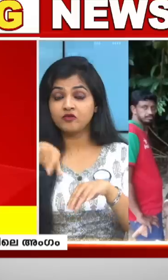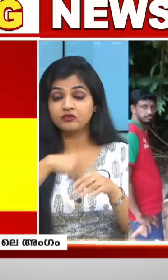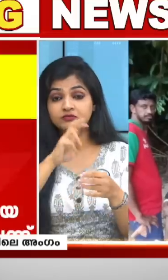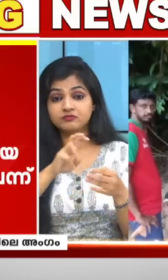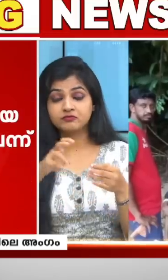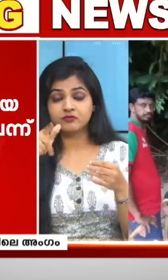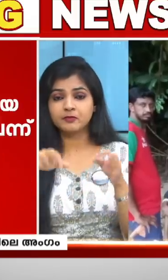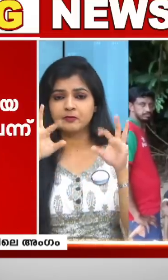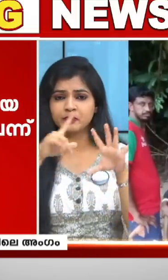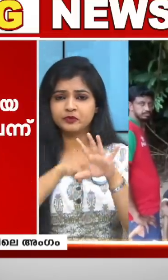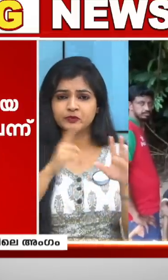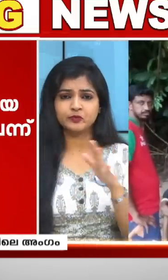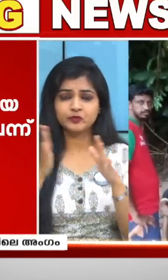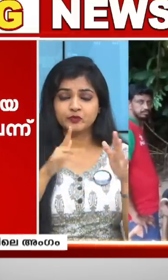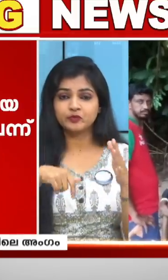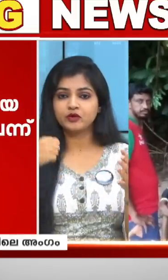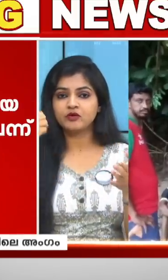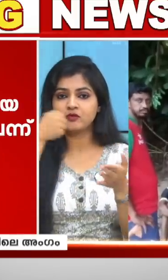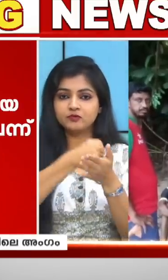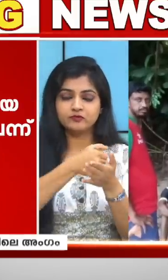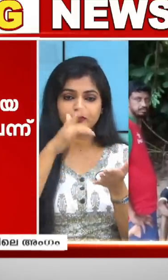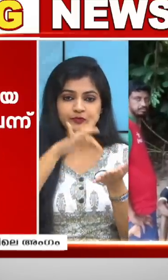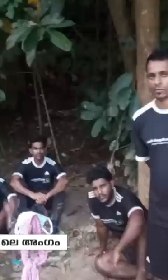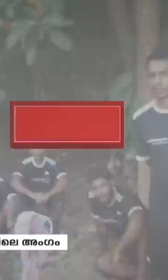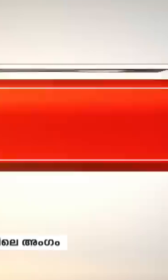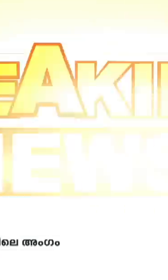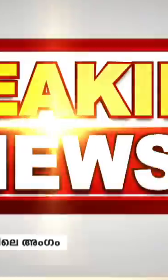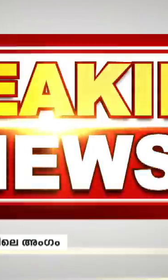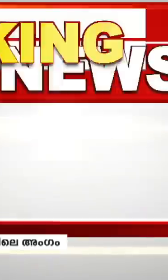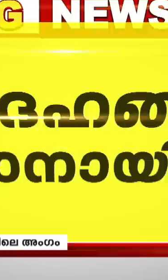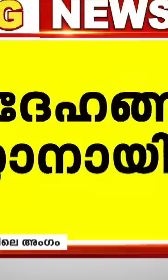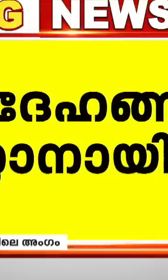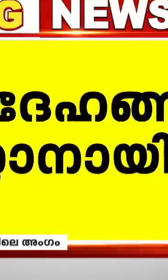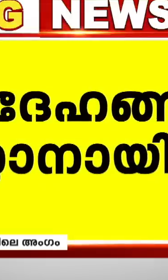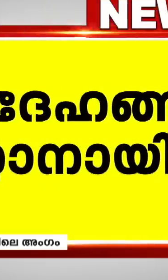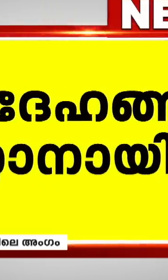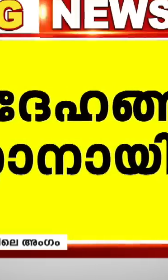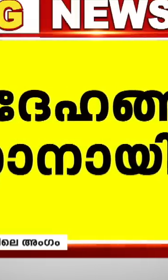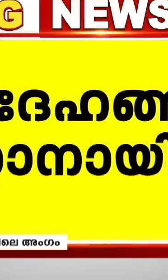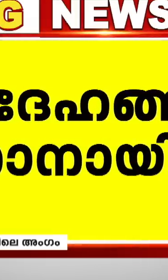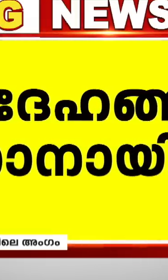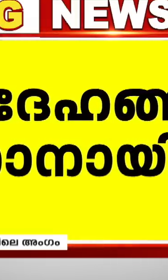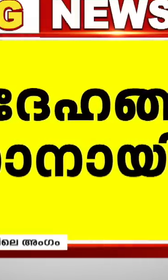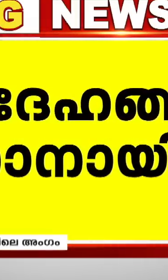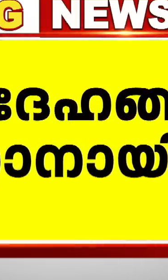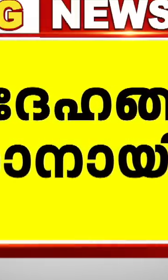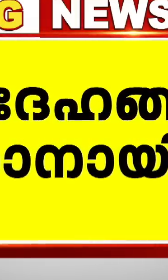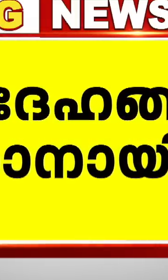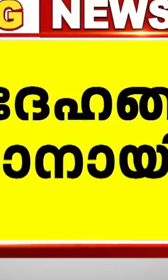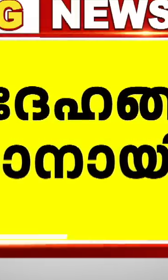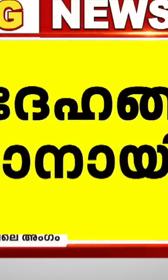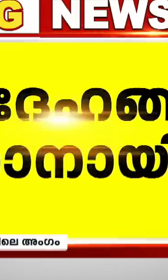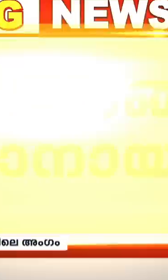സമയത്താണ് നമ്മൾ താഴോട്ട് എത്തിയത്. 10 മണിക്ക് അവിടെ എത്തിയിട്ട് പിന്നെ ഏകദേശം ഒരു മണിക്കൂർ തെരഞ്ഞപ്പോൾ തന്നെ നമുക്ക് ഇത്